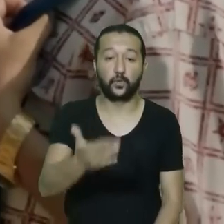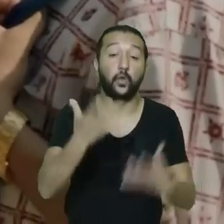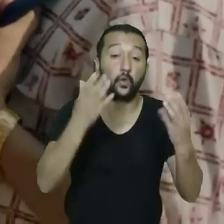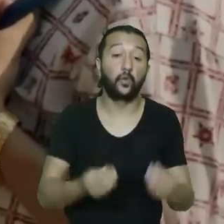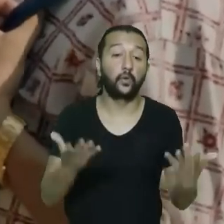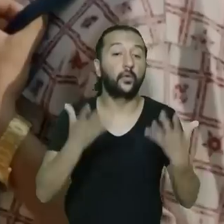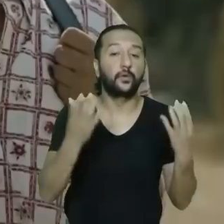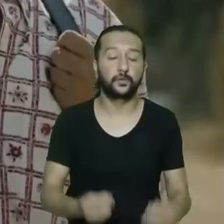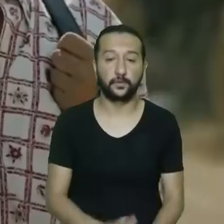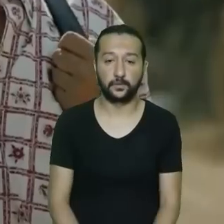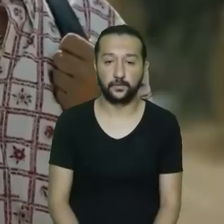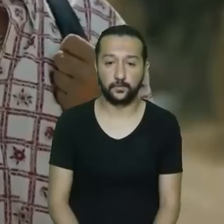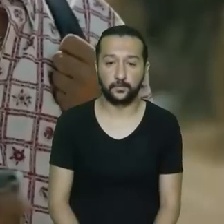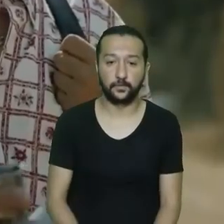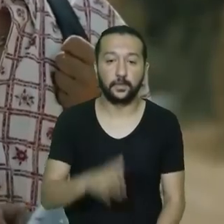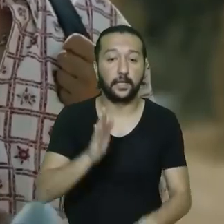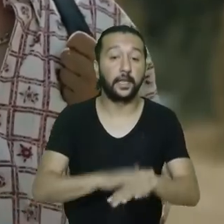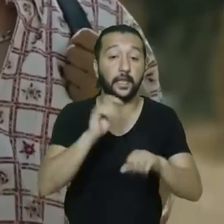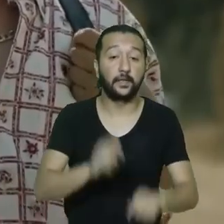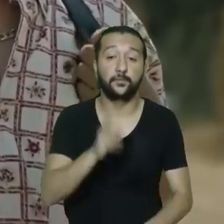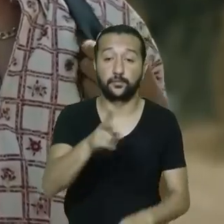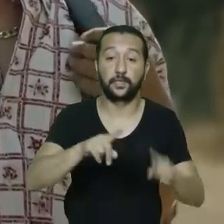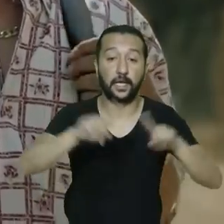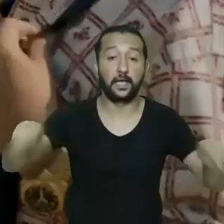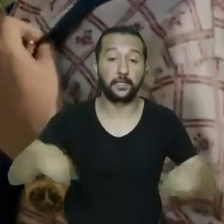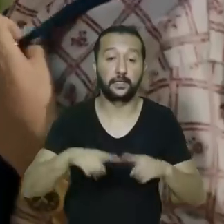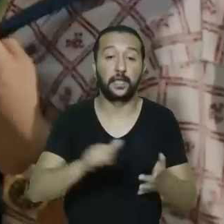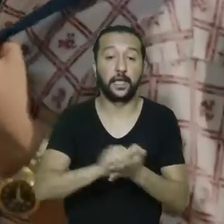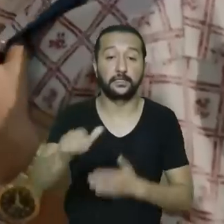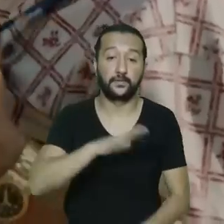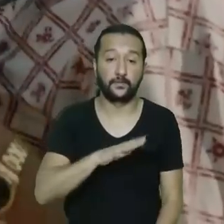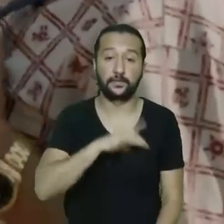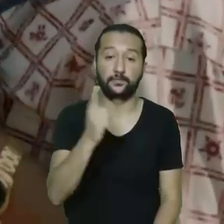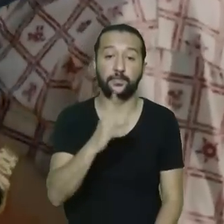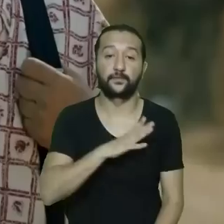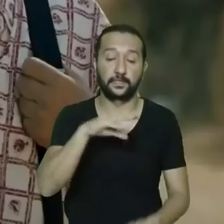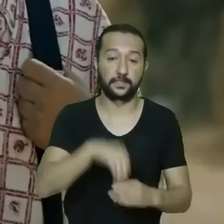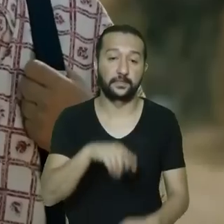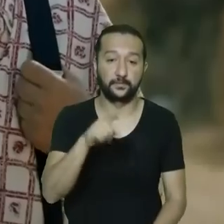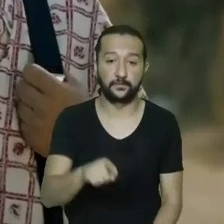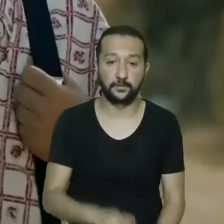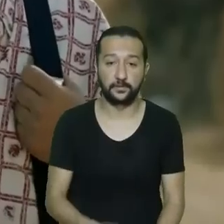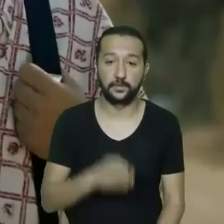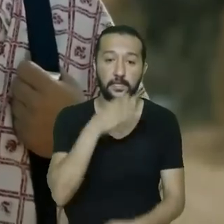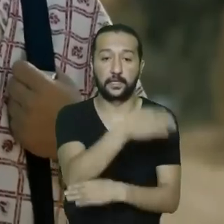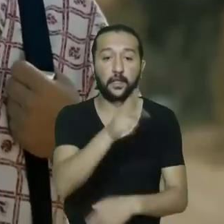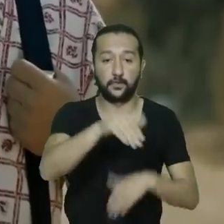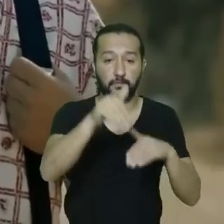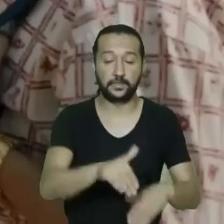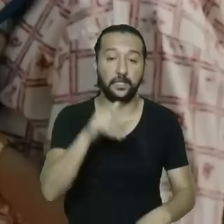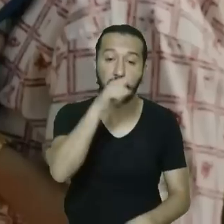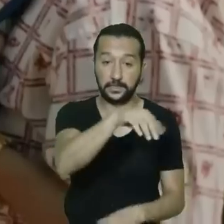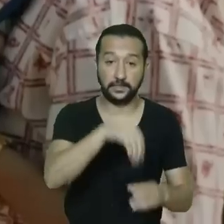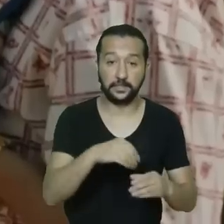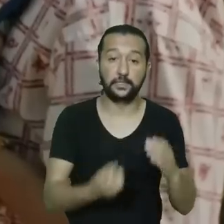Söylesem ne olacak lan? Ne yapacaklar senin haritanı? Herkes de var bir tane zaten. Git mezarlığın